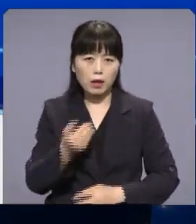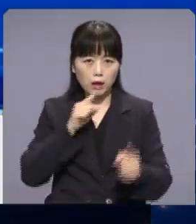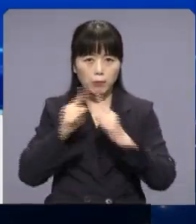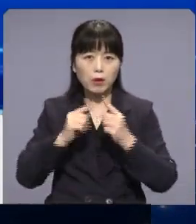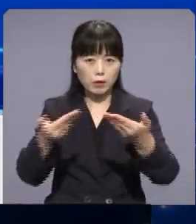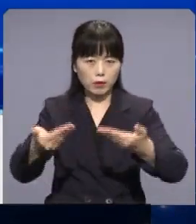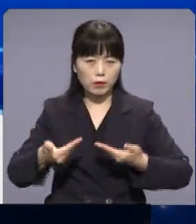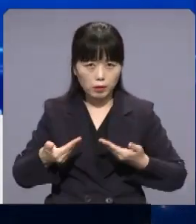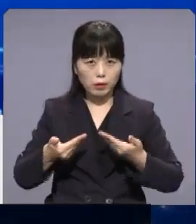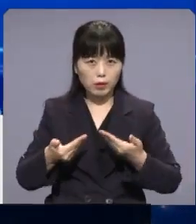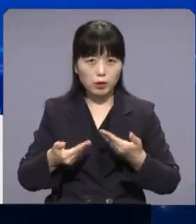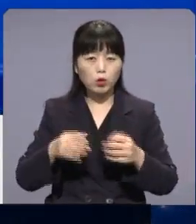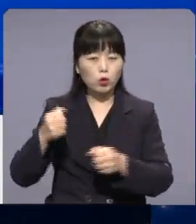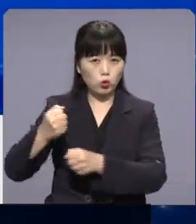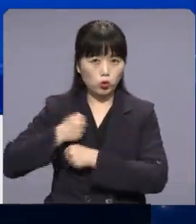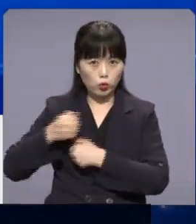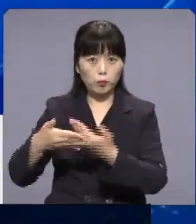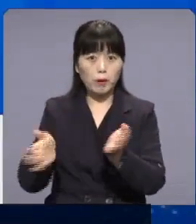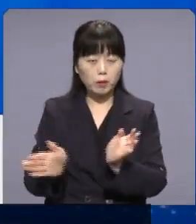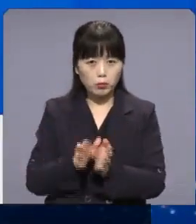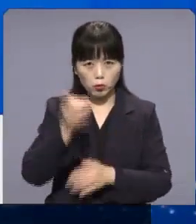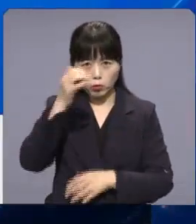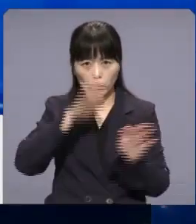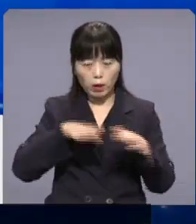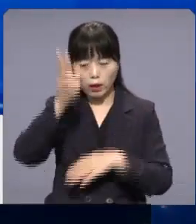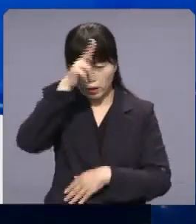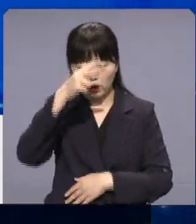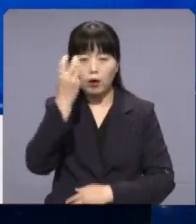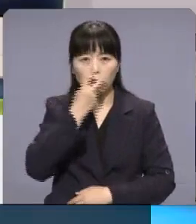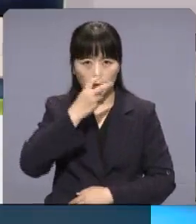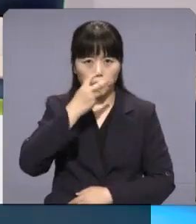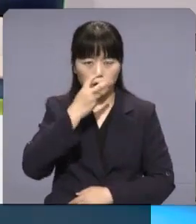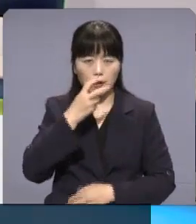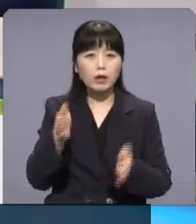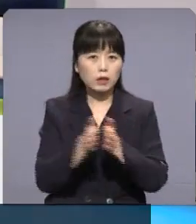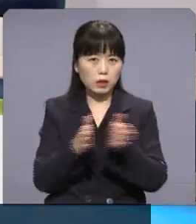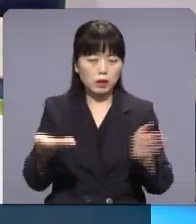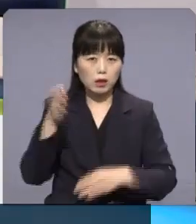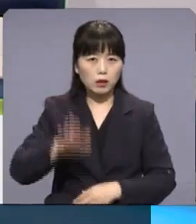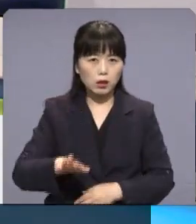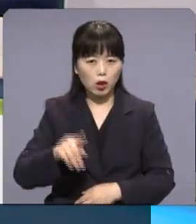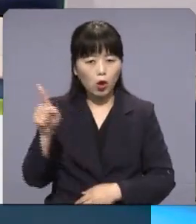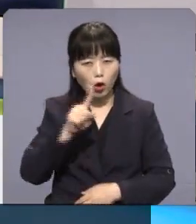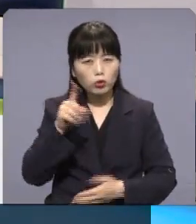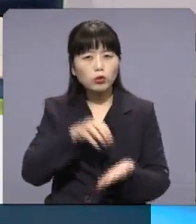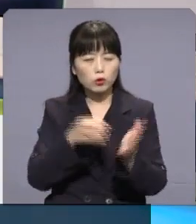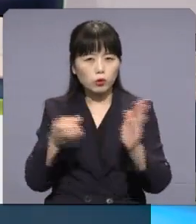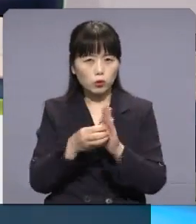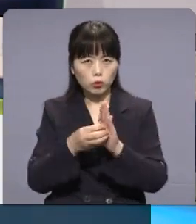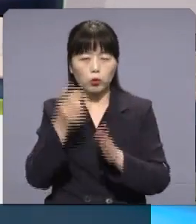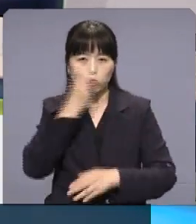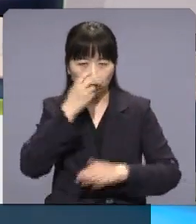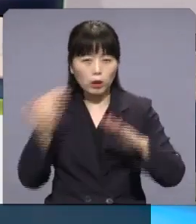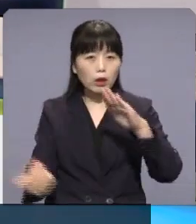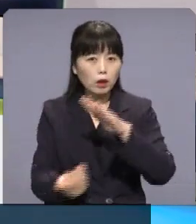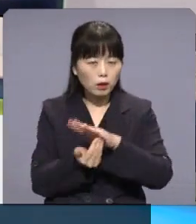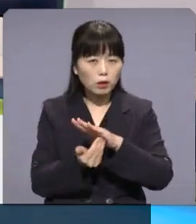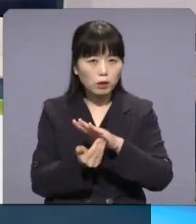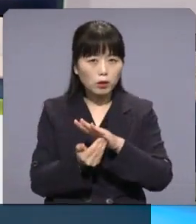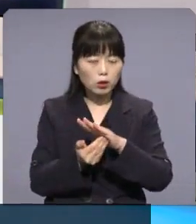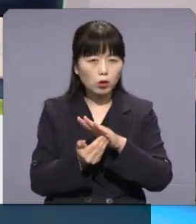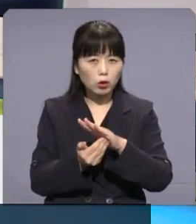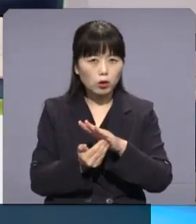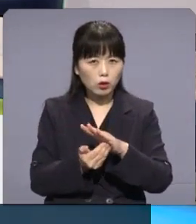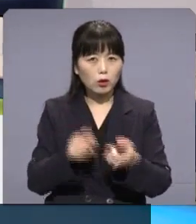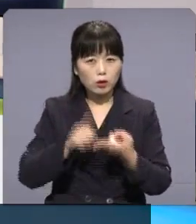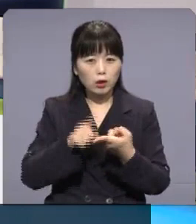말씀하셨듯이 해경과 국방부를 대상으로 감사에 들어갔는데 자, 과연 이게 어느 선까지 조사가 이루어질지 실체가 밝혀질지